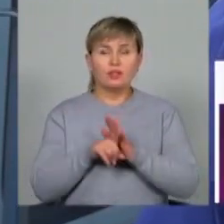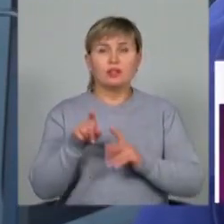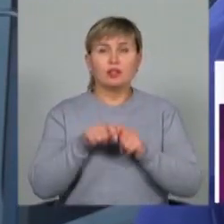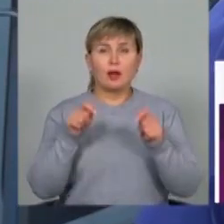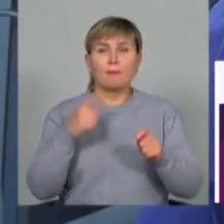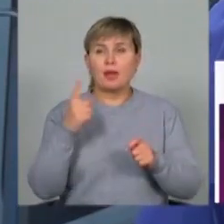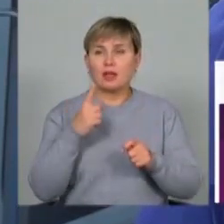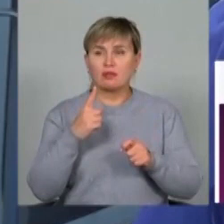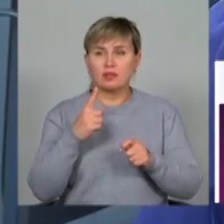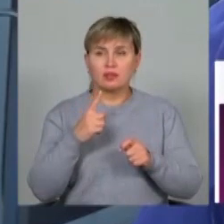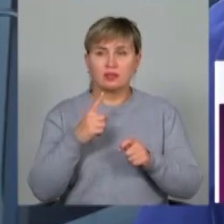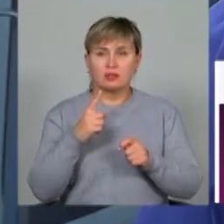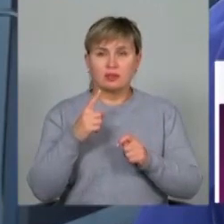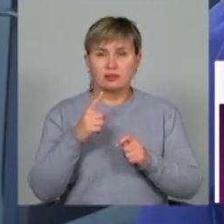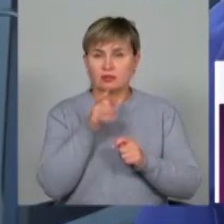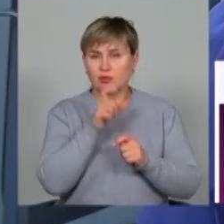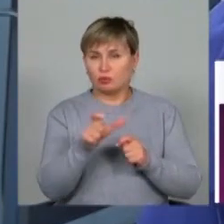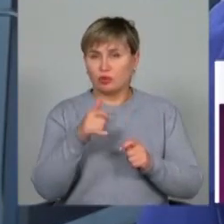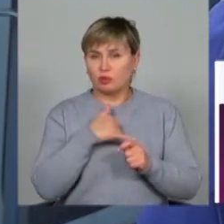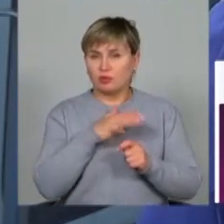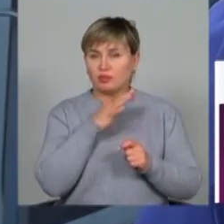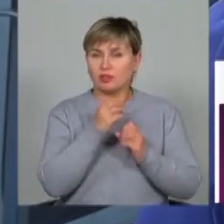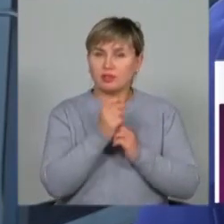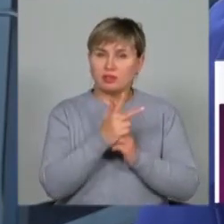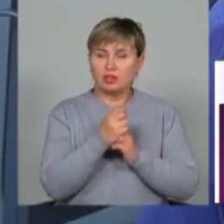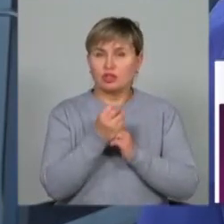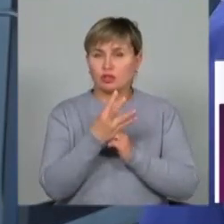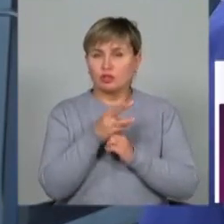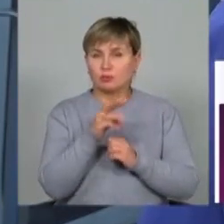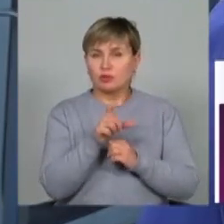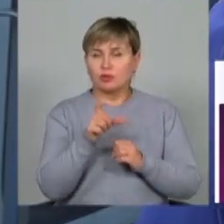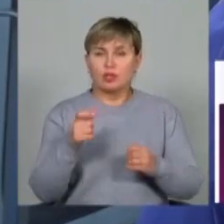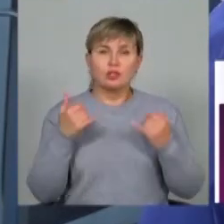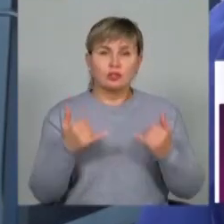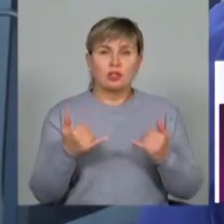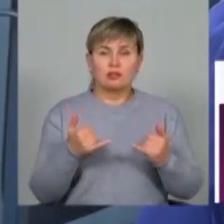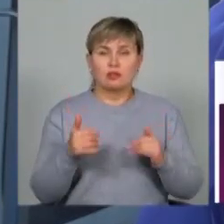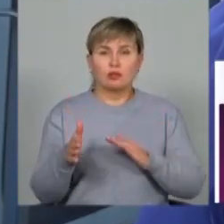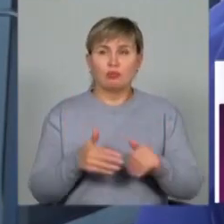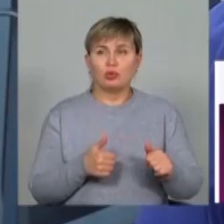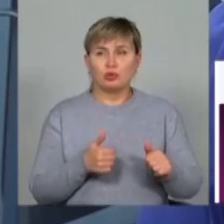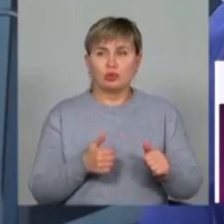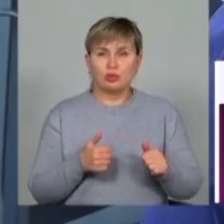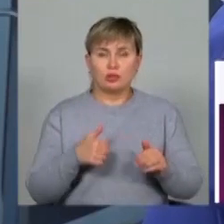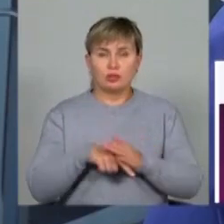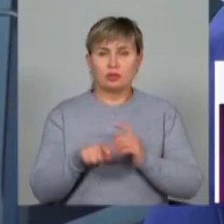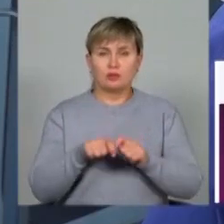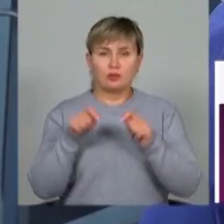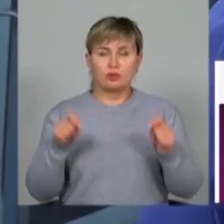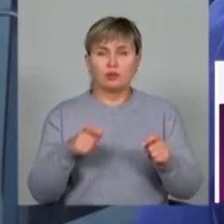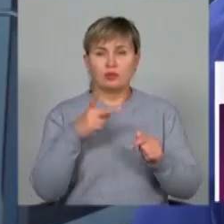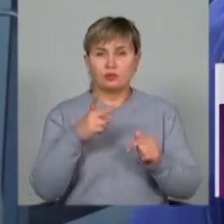станций, тогда у нас интервал был 13 минут, где-то 14-13 минут. Сейчас, в данный момент, после ввода в эксплуатацию 2